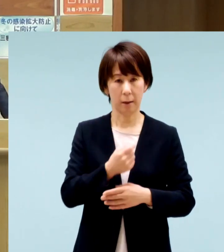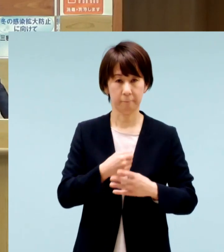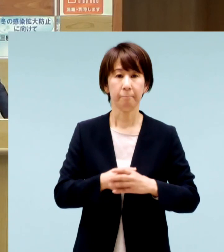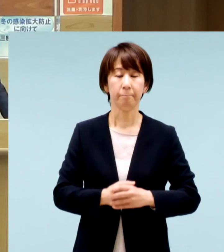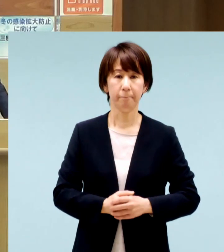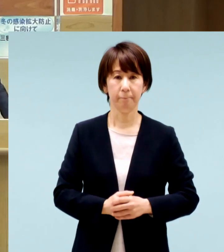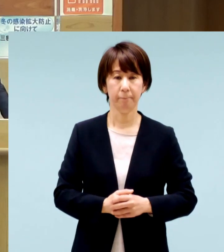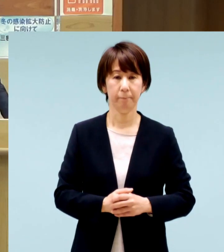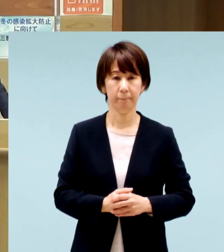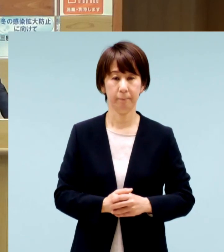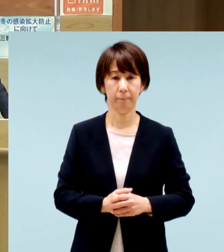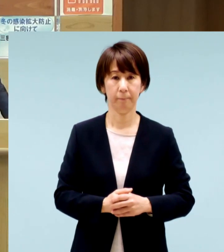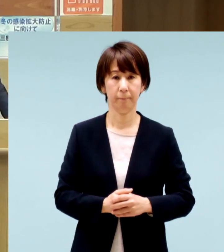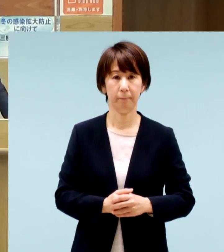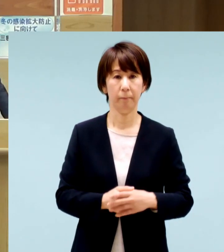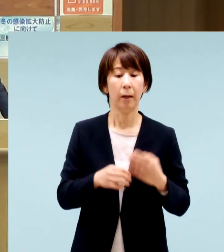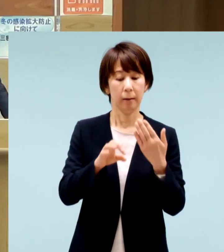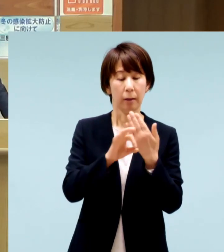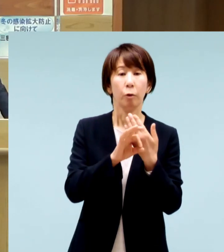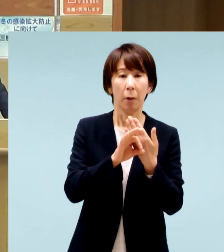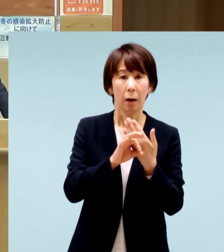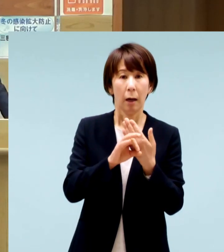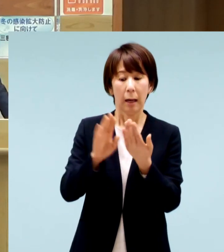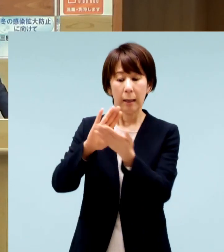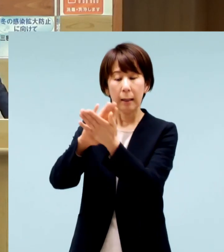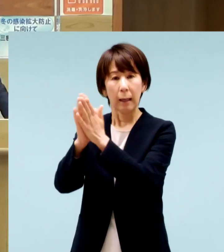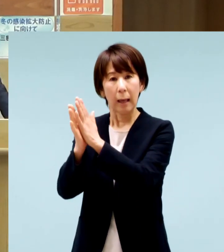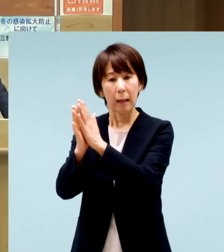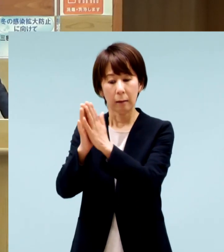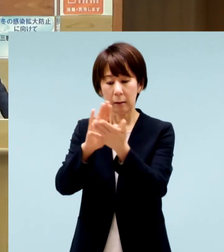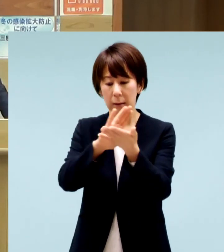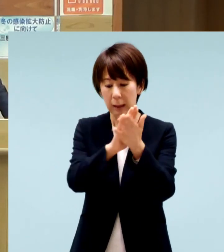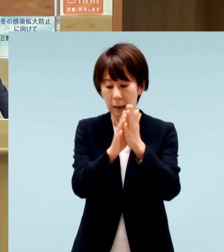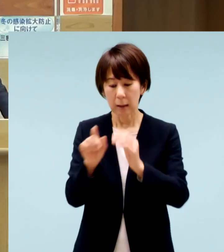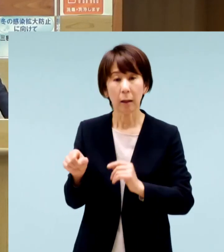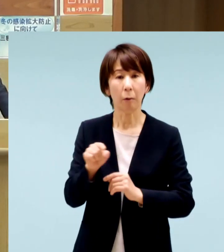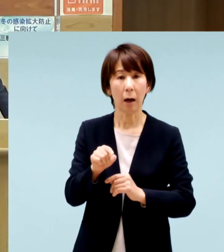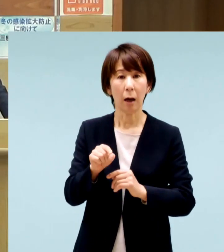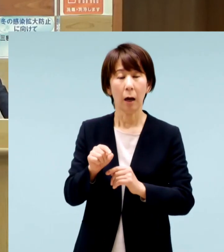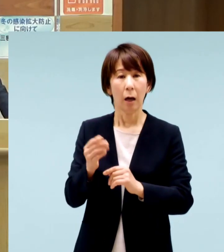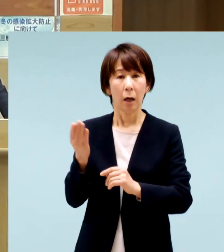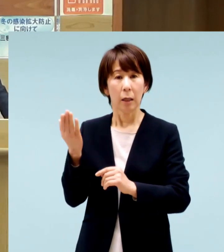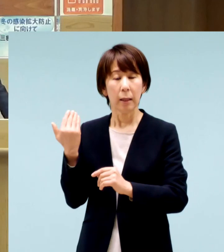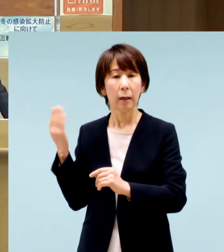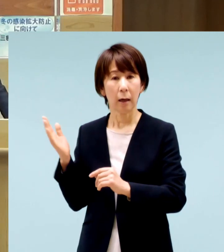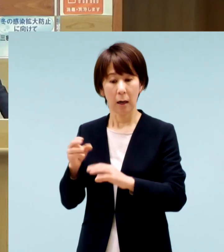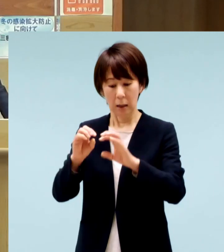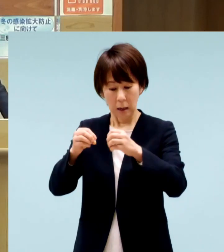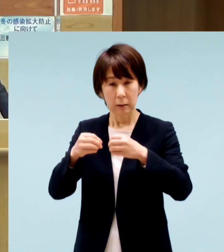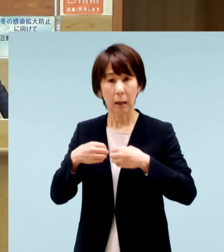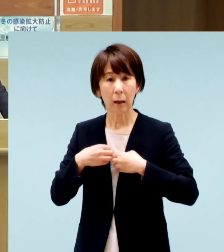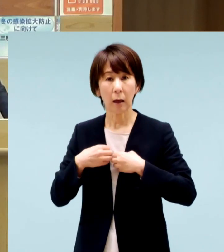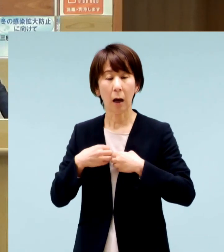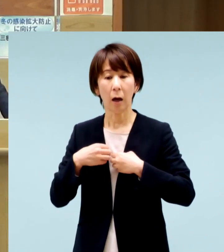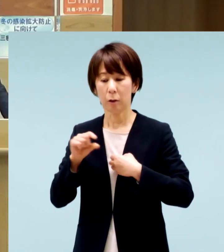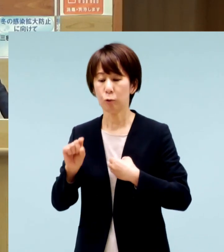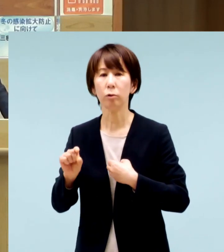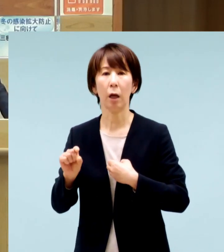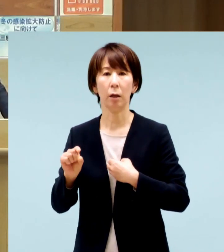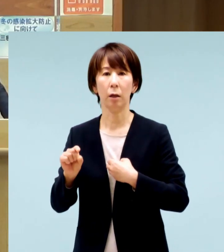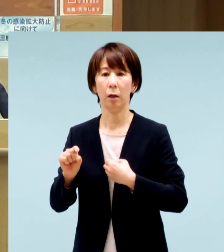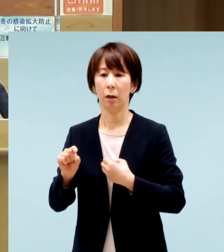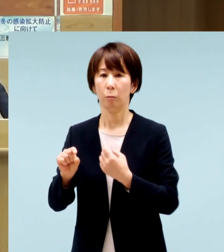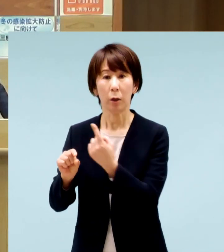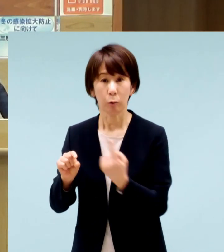まあ、県によってはですね、感染がもともとすごい少ないところもあるんです。本当に1人とか2人とかもう本当に感染がすごい少ない